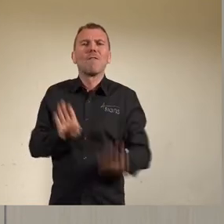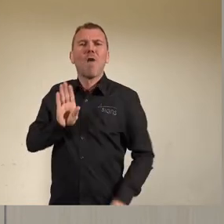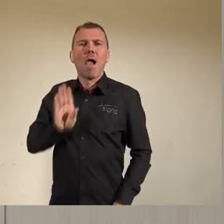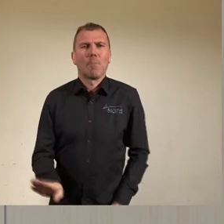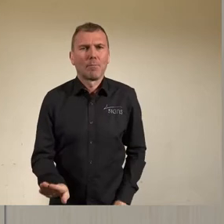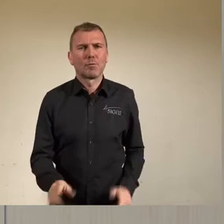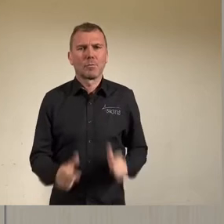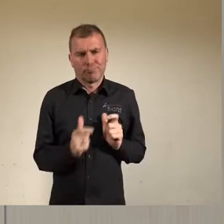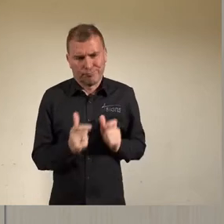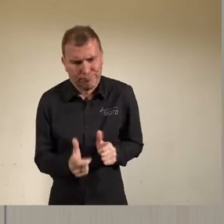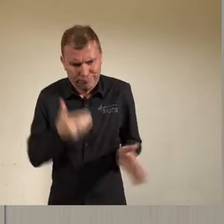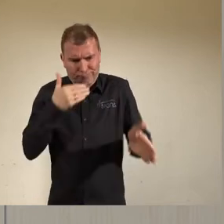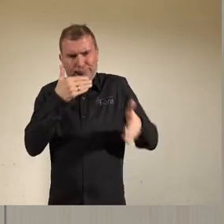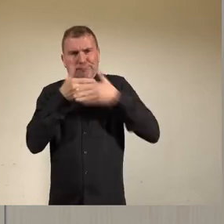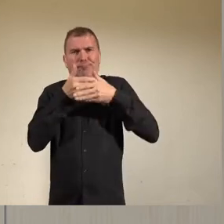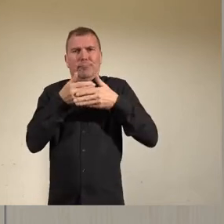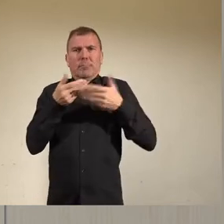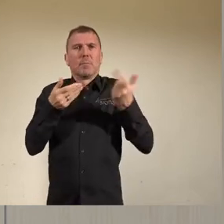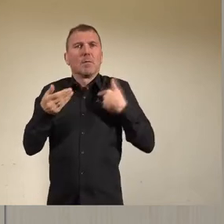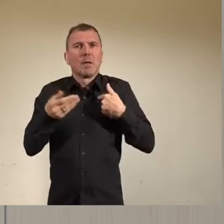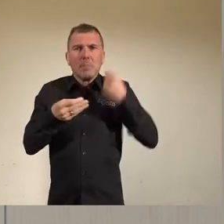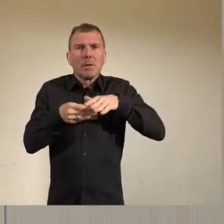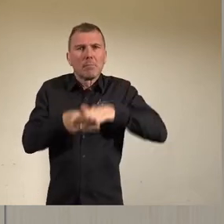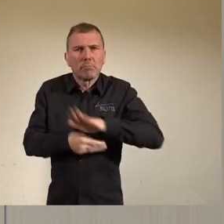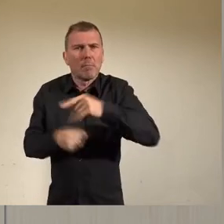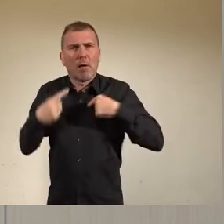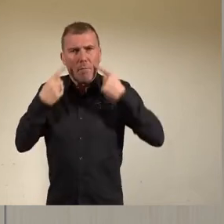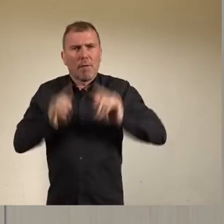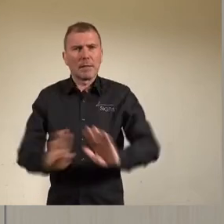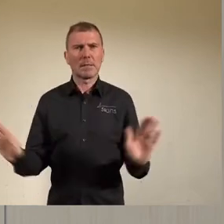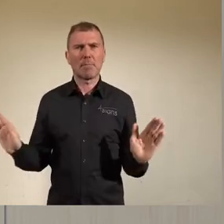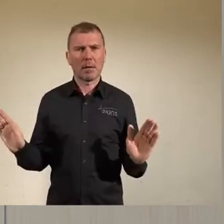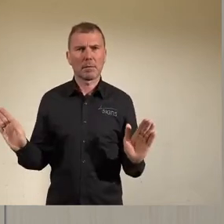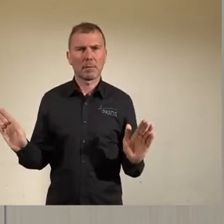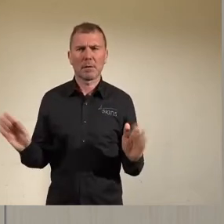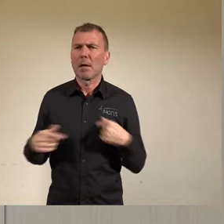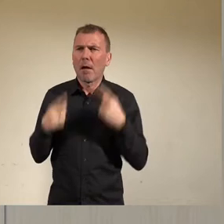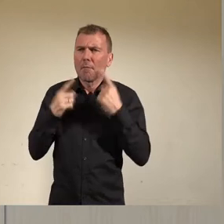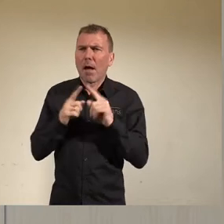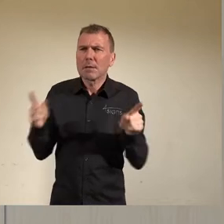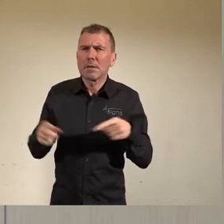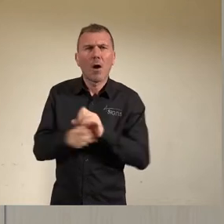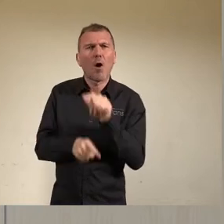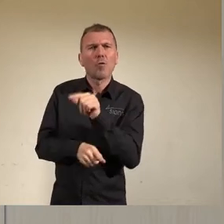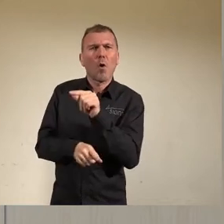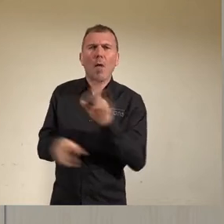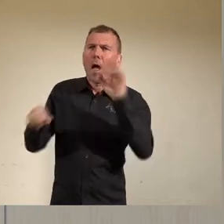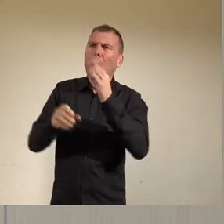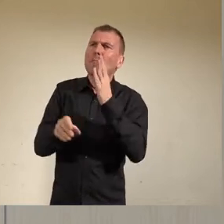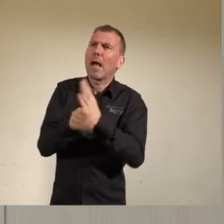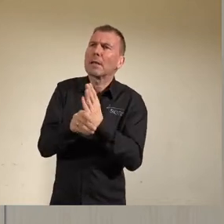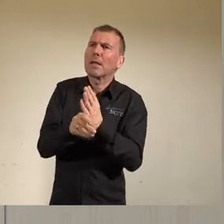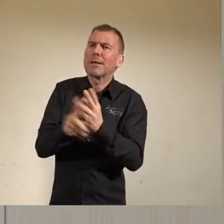Virus aufzwängt, wieder herauskommen. Niemand weiß, welche Verwerfungen Corona am Ende auslösen